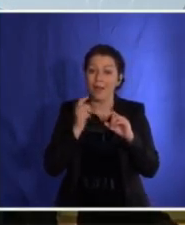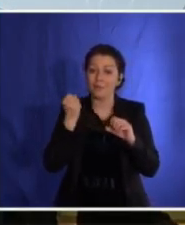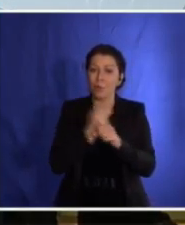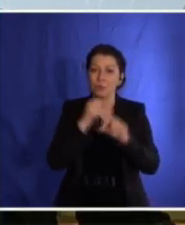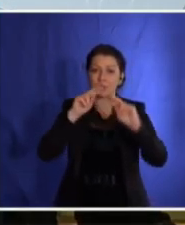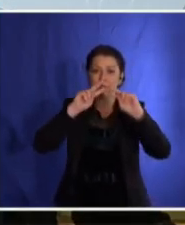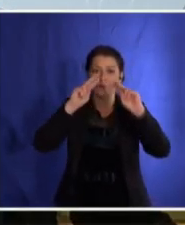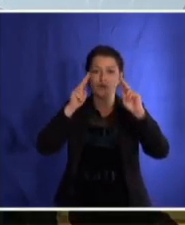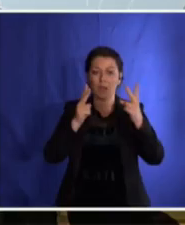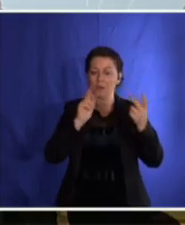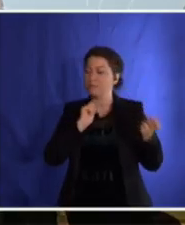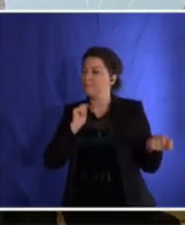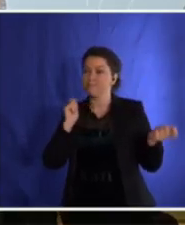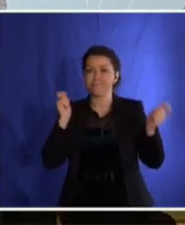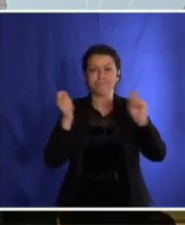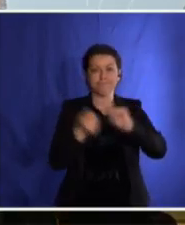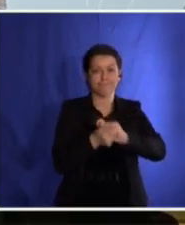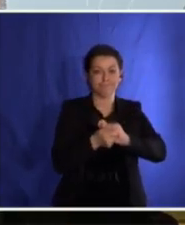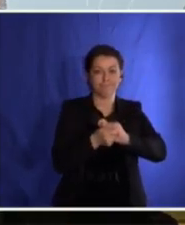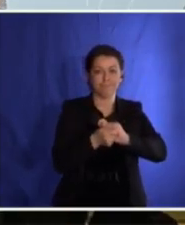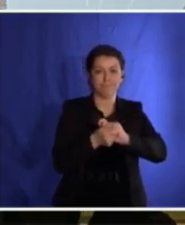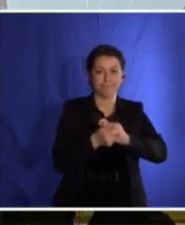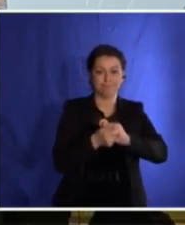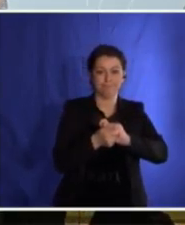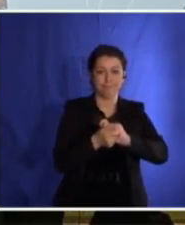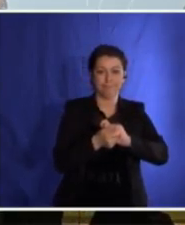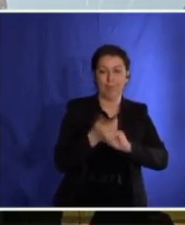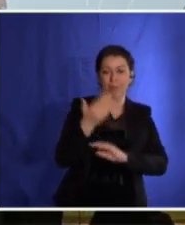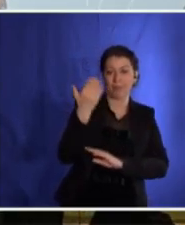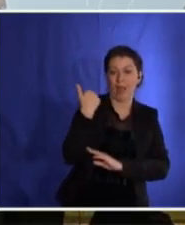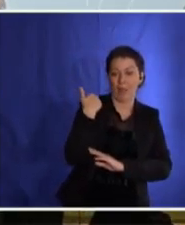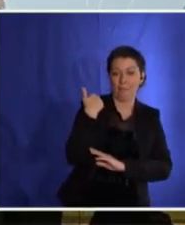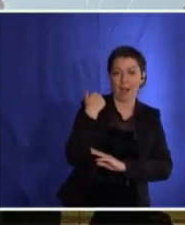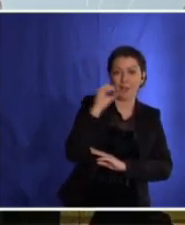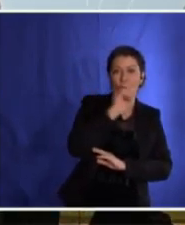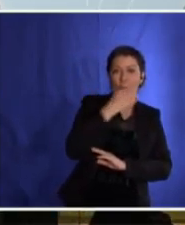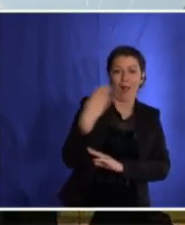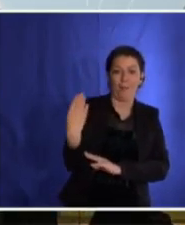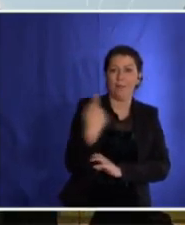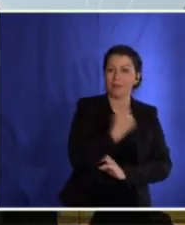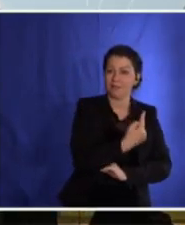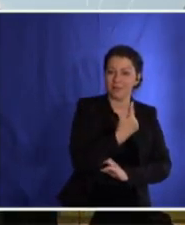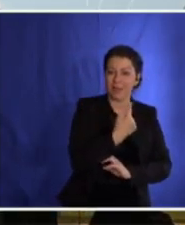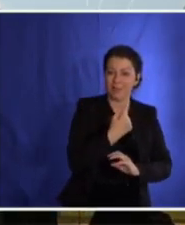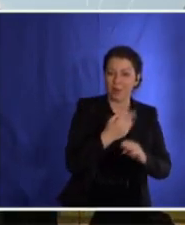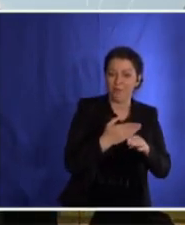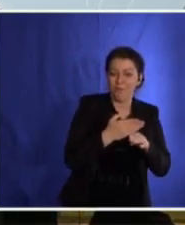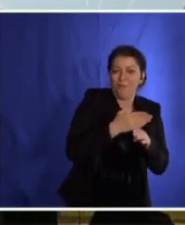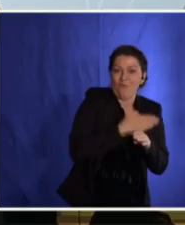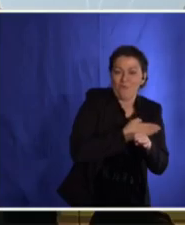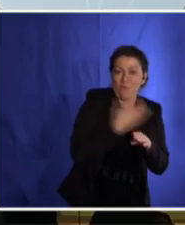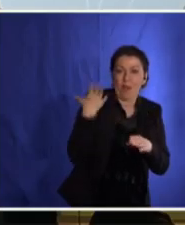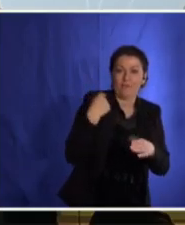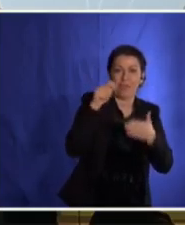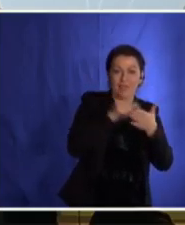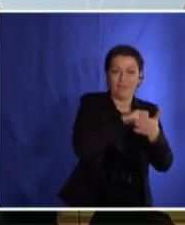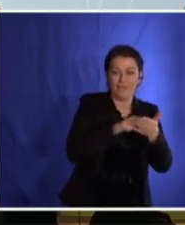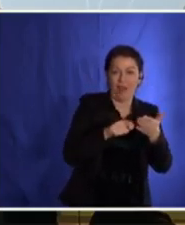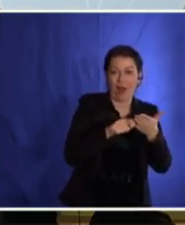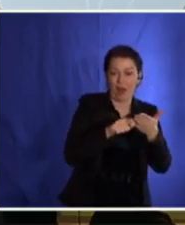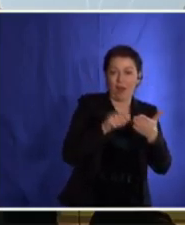Welt. Damals stand Barack Obama kurz vor seiner Wiederwahl als